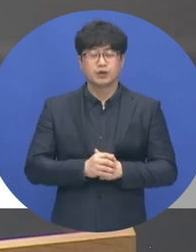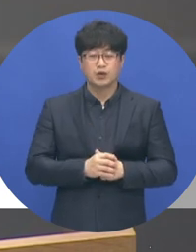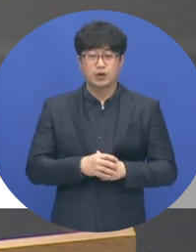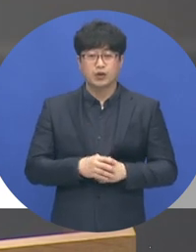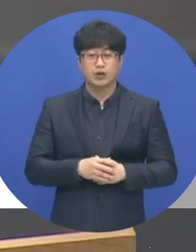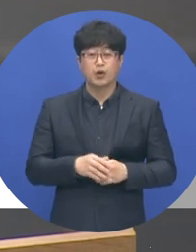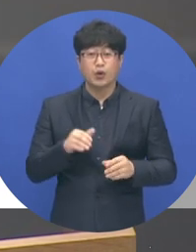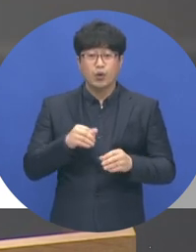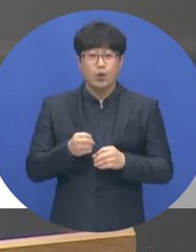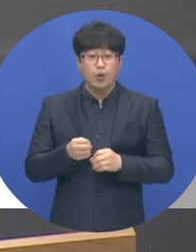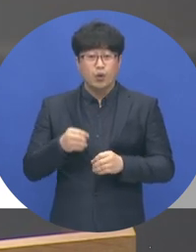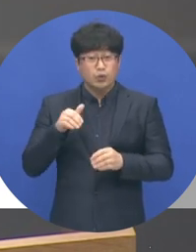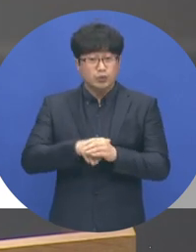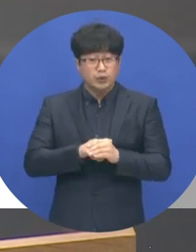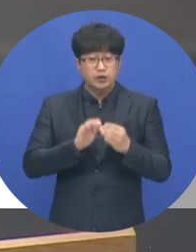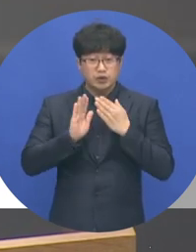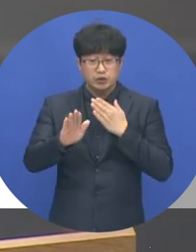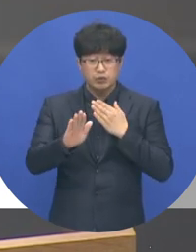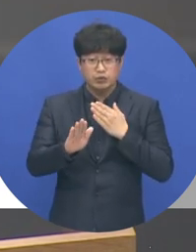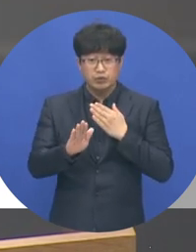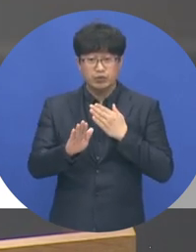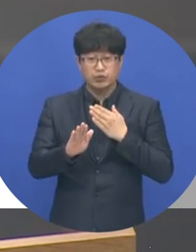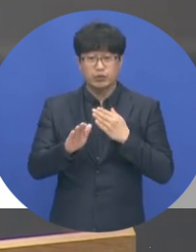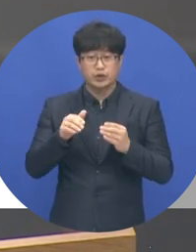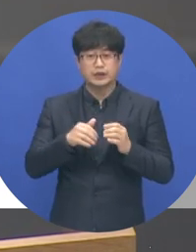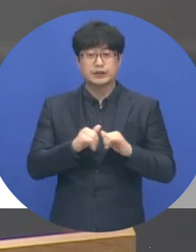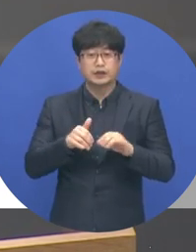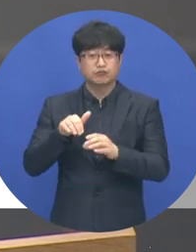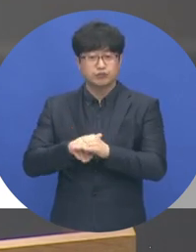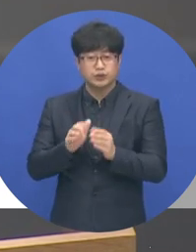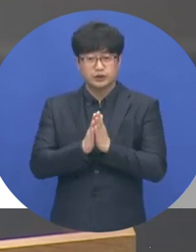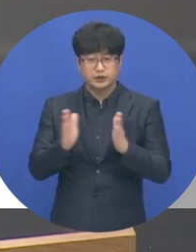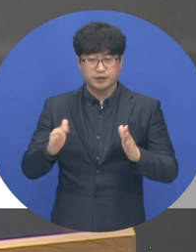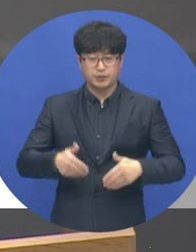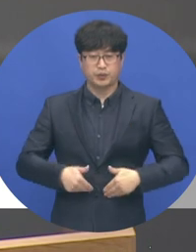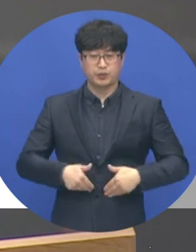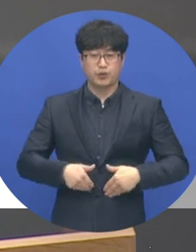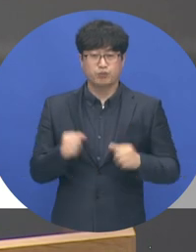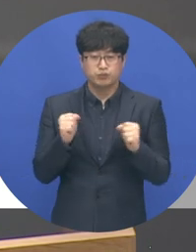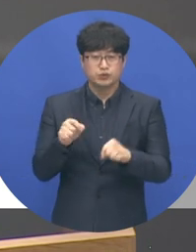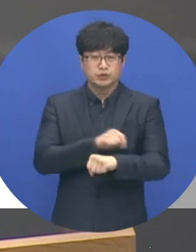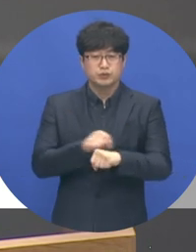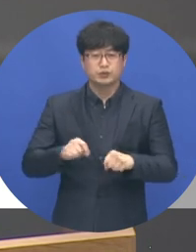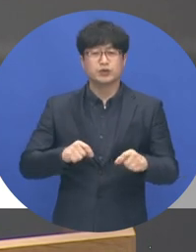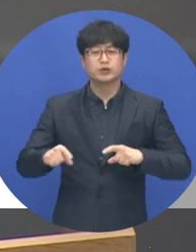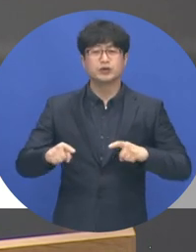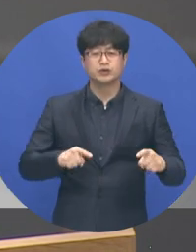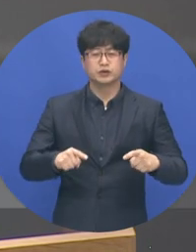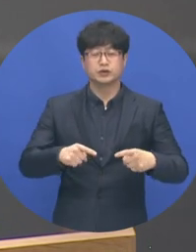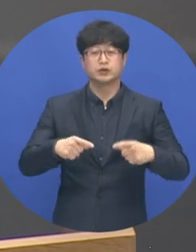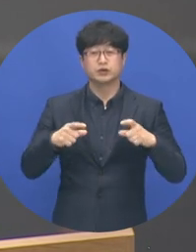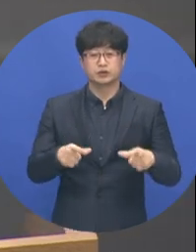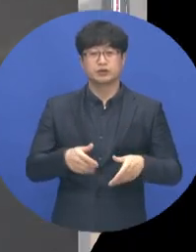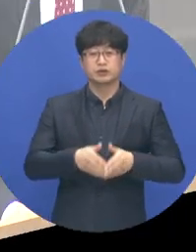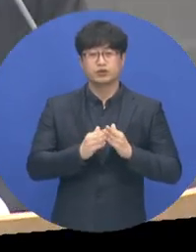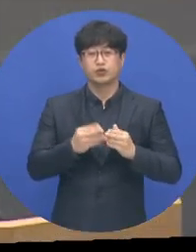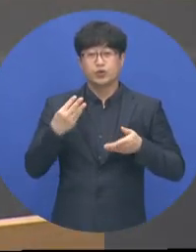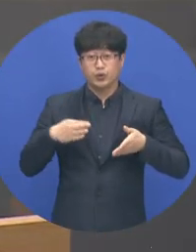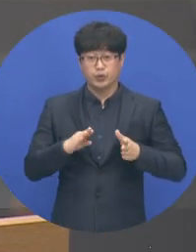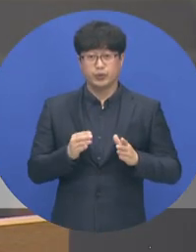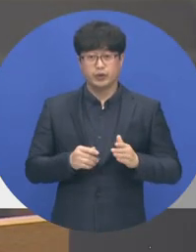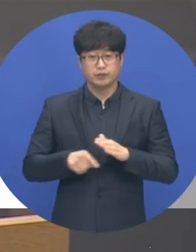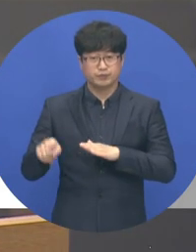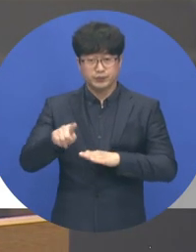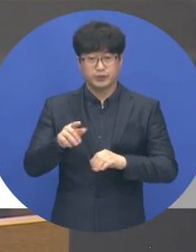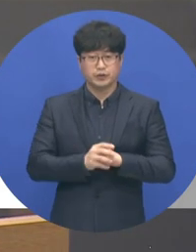주민 투표를 실시해야 합니다 경기 북부 특별 자치도 설치 경기도 의회가 앞장 서겠습니다